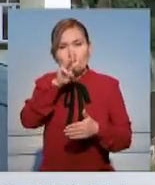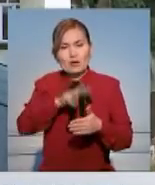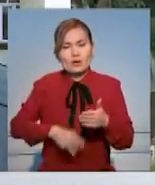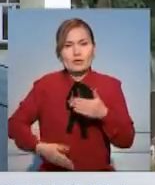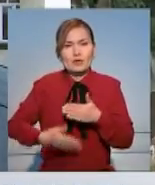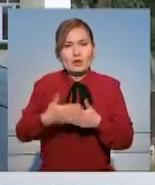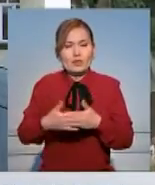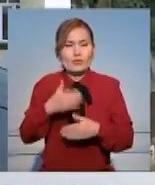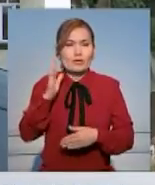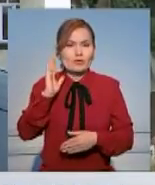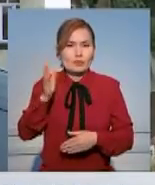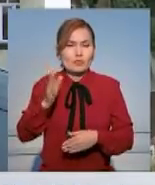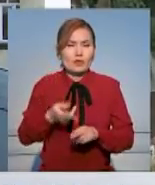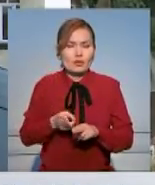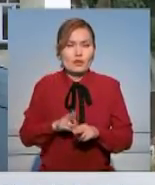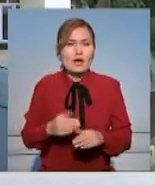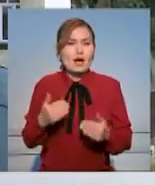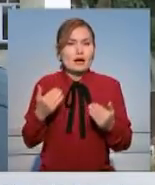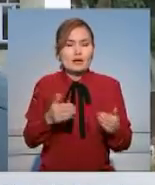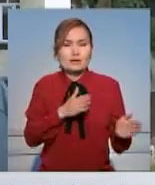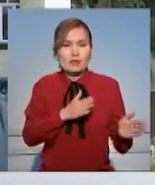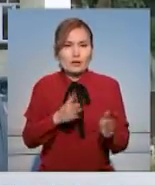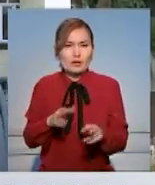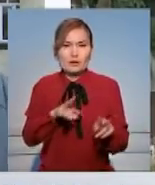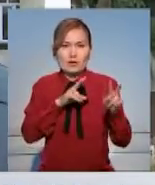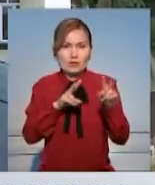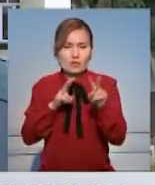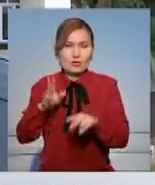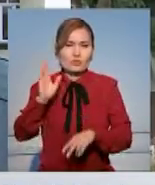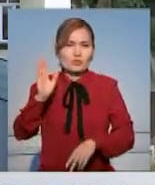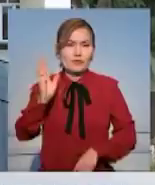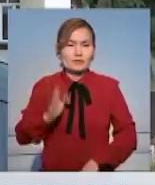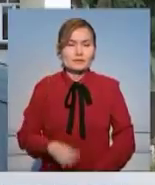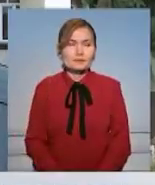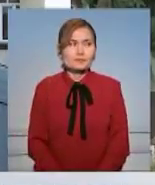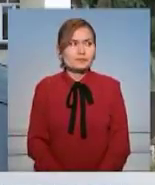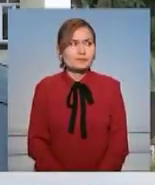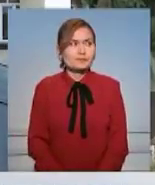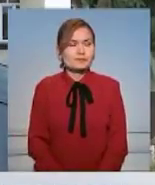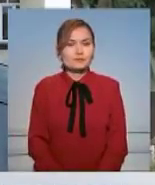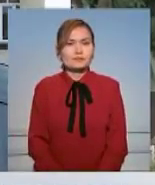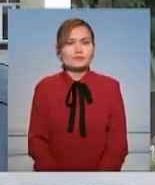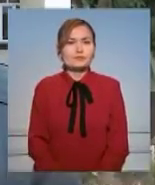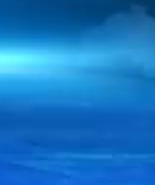деп танылғандарын жергілікті полиция қызметкерлерімен бірлесіп, өзіміз шығарамыз.